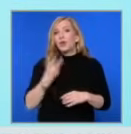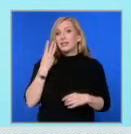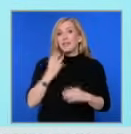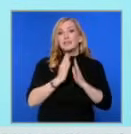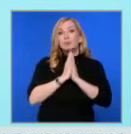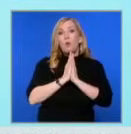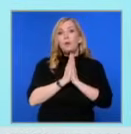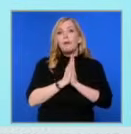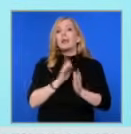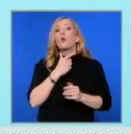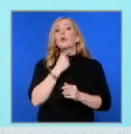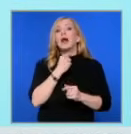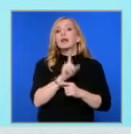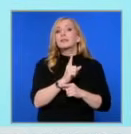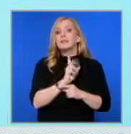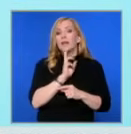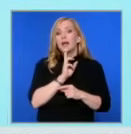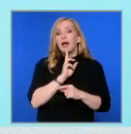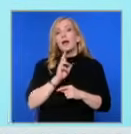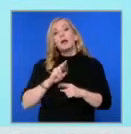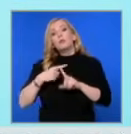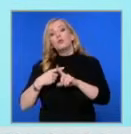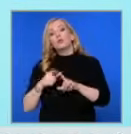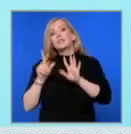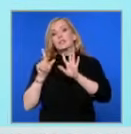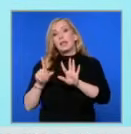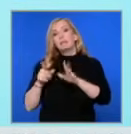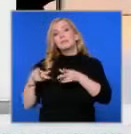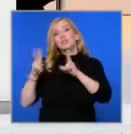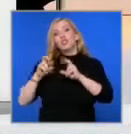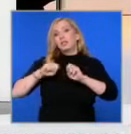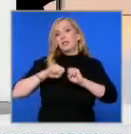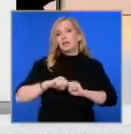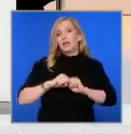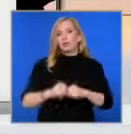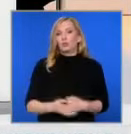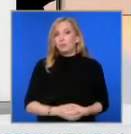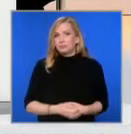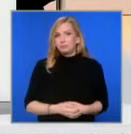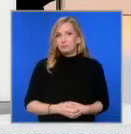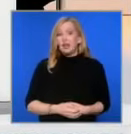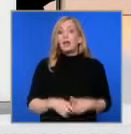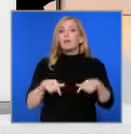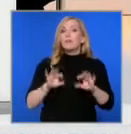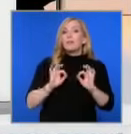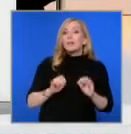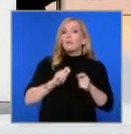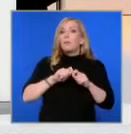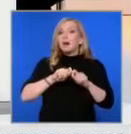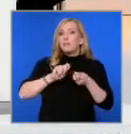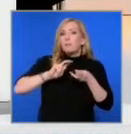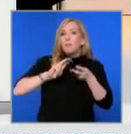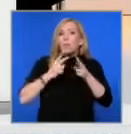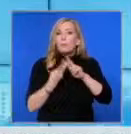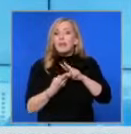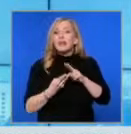ръководител и още 7, но само с санкция на директора на училището. В Това, което в момента правим като промяна в